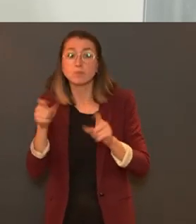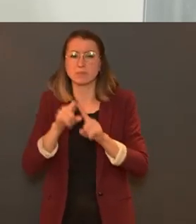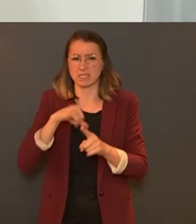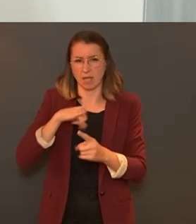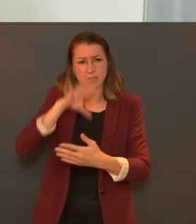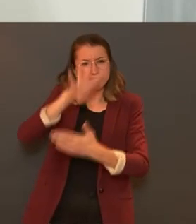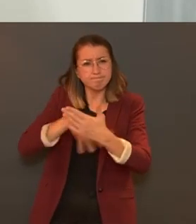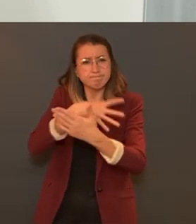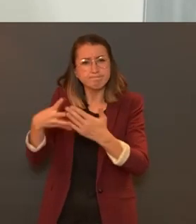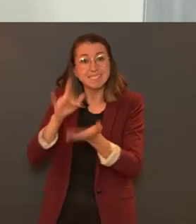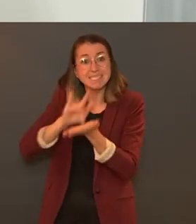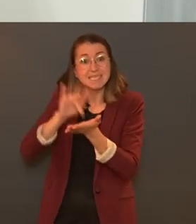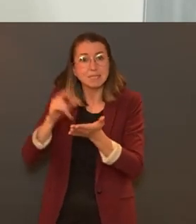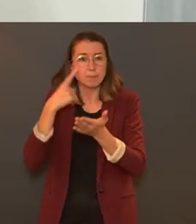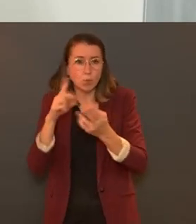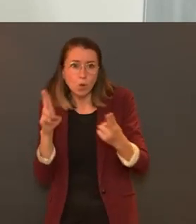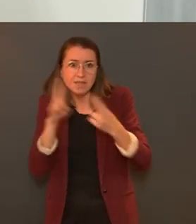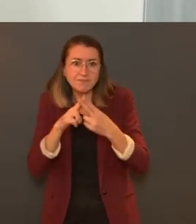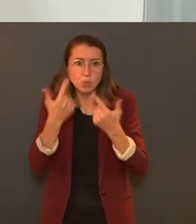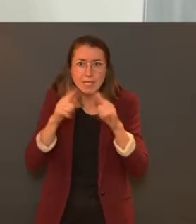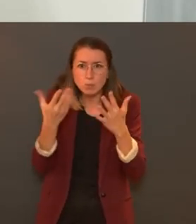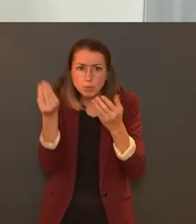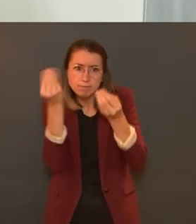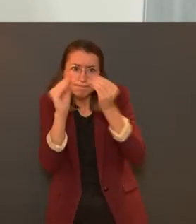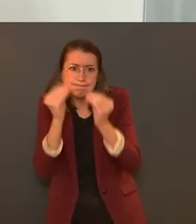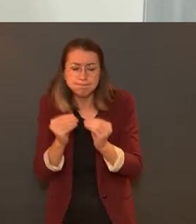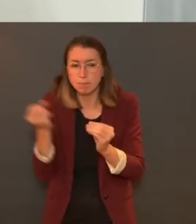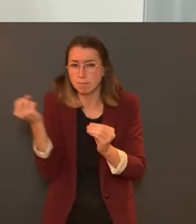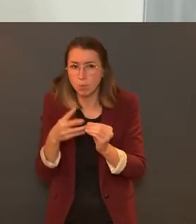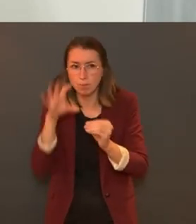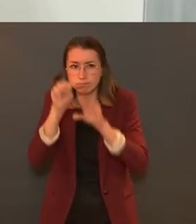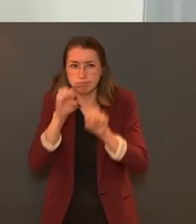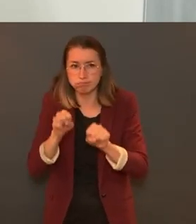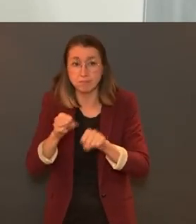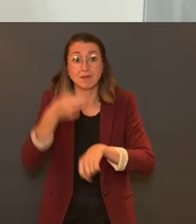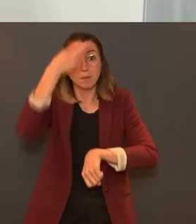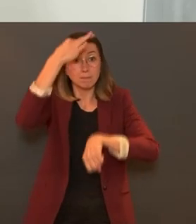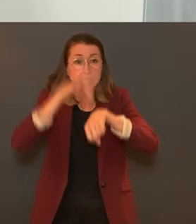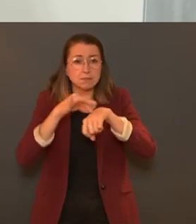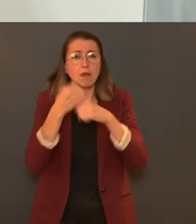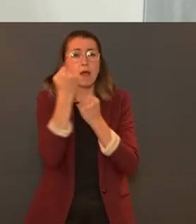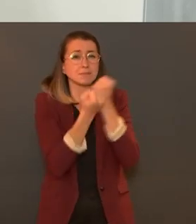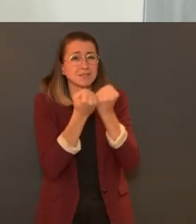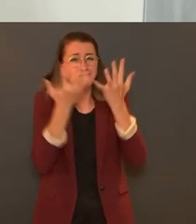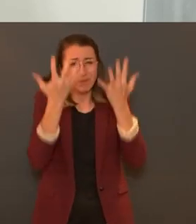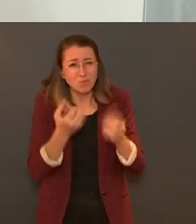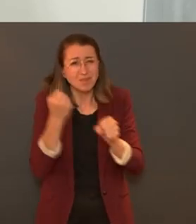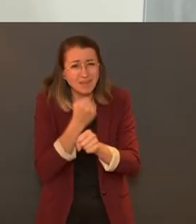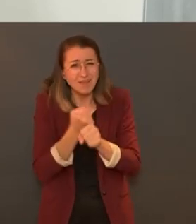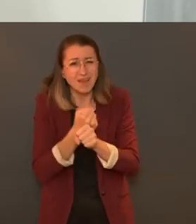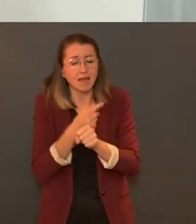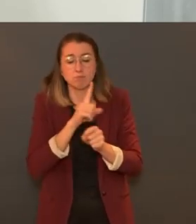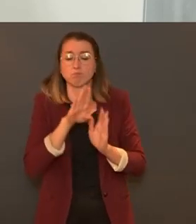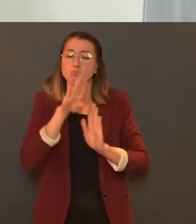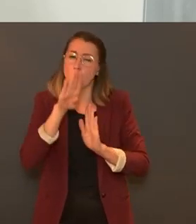centres disponibles. L'allègement des charges administratives des médecins en permettant à plus de professionnels de